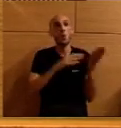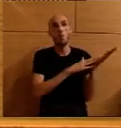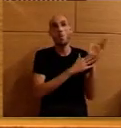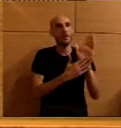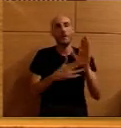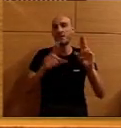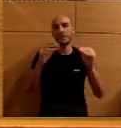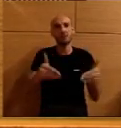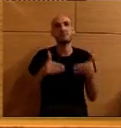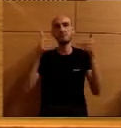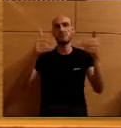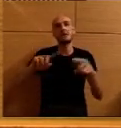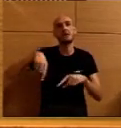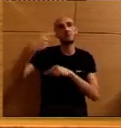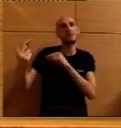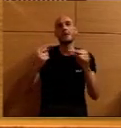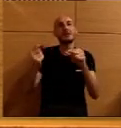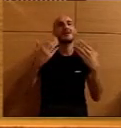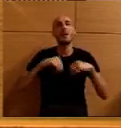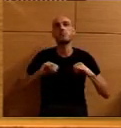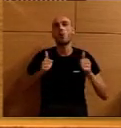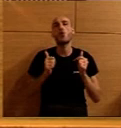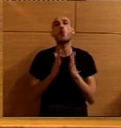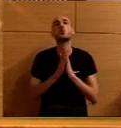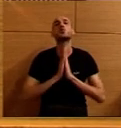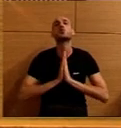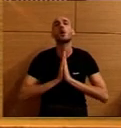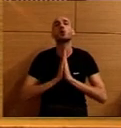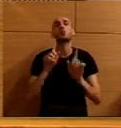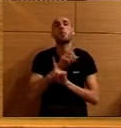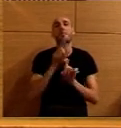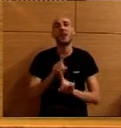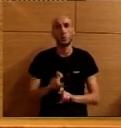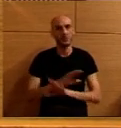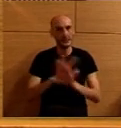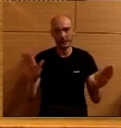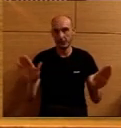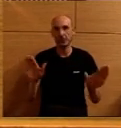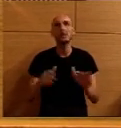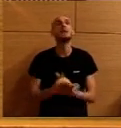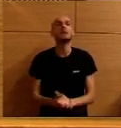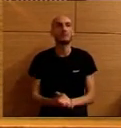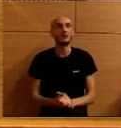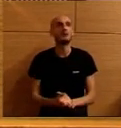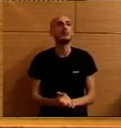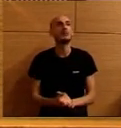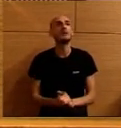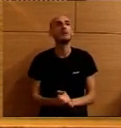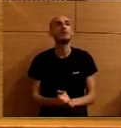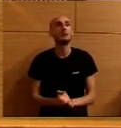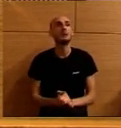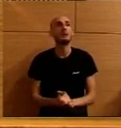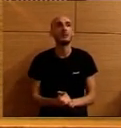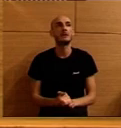plenari següent i vaig a donar pas a propostes i preguntes perquè no se queden paralitzades les propostes i el precs i preguntes,